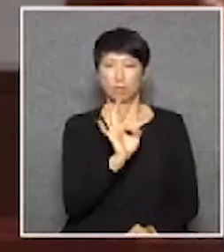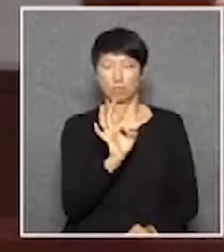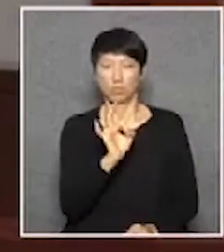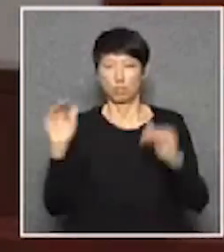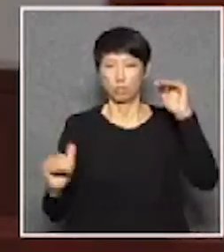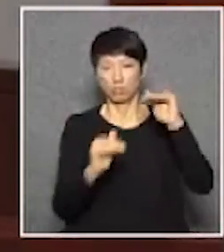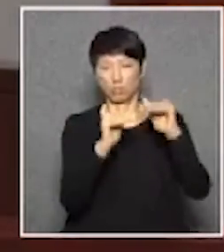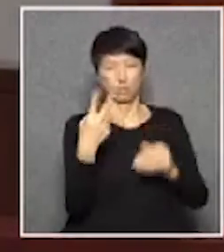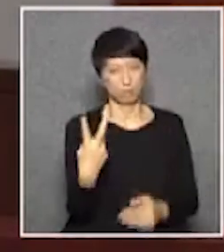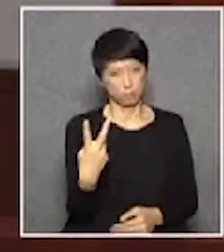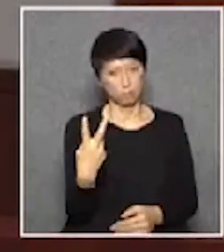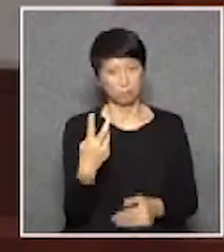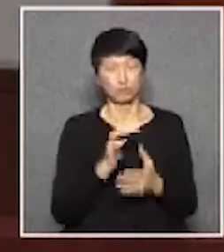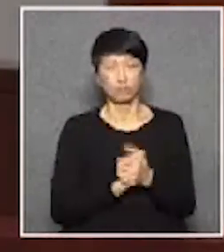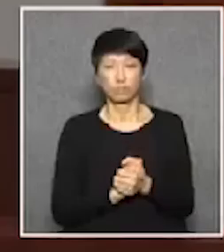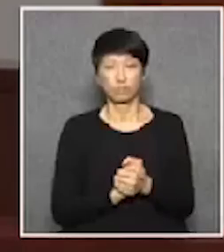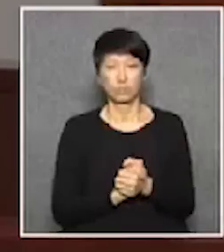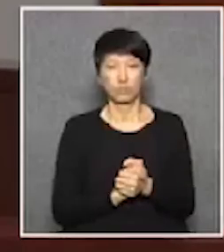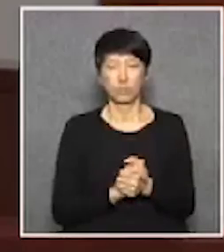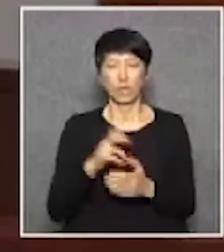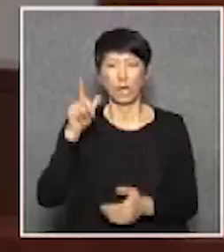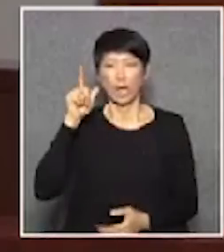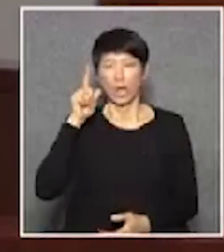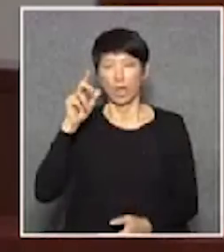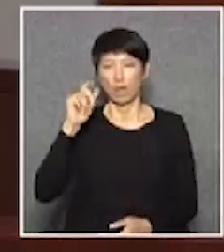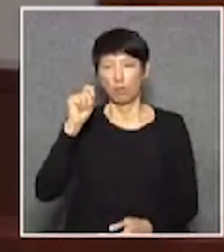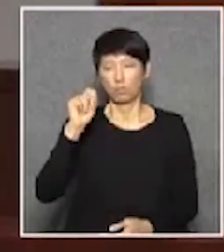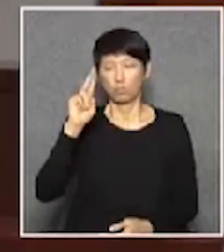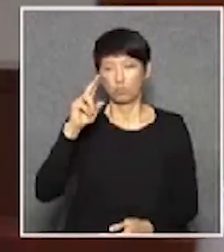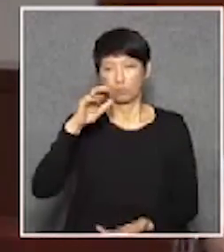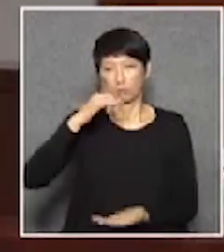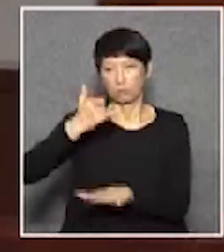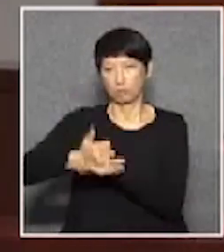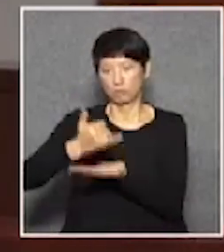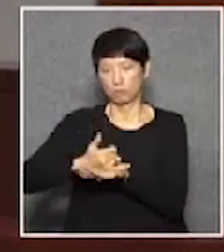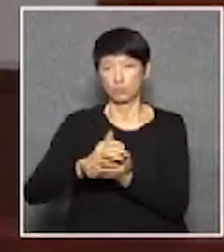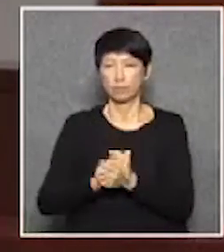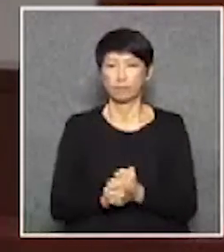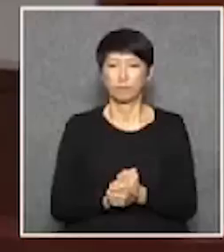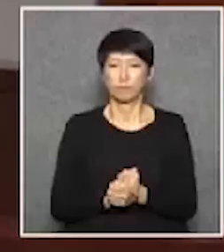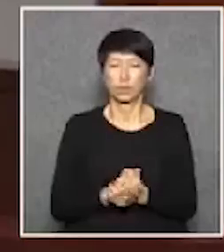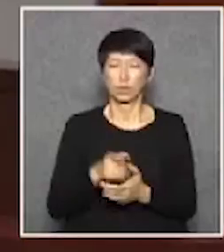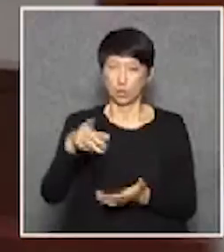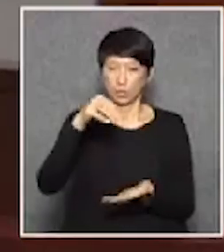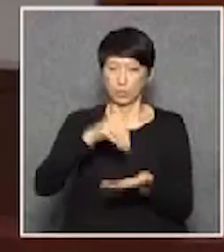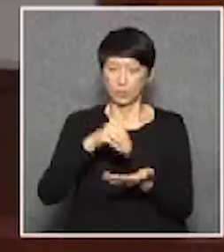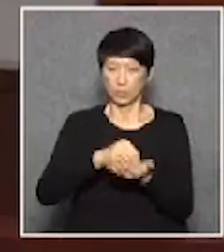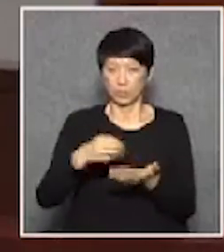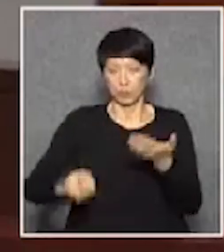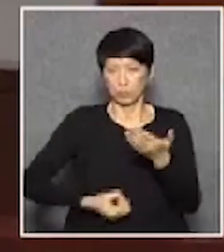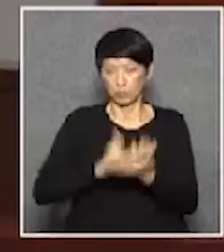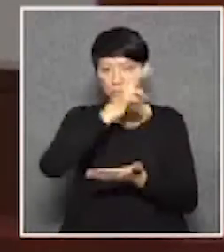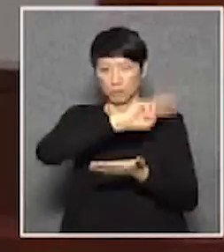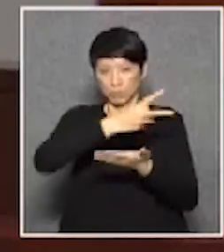標準嘅啦嘛，係咪？嗱，發叔喺度，發叔咧，即係佢係無可避免要去提呢個修訂嘅，